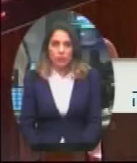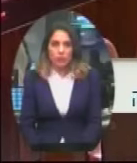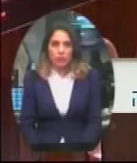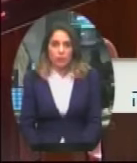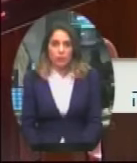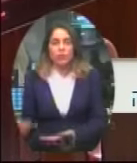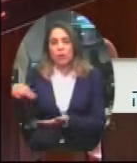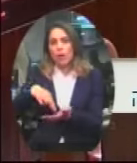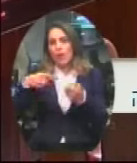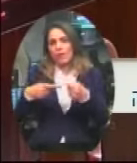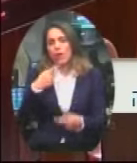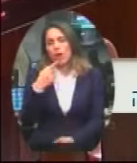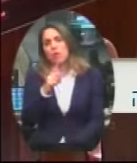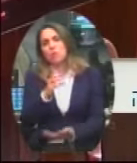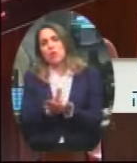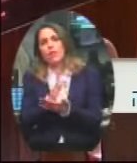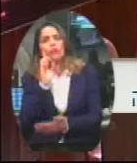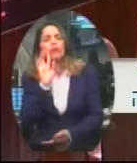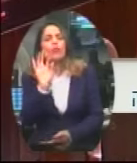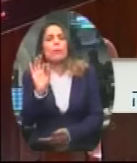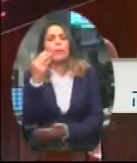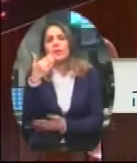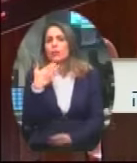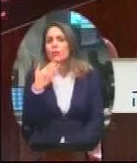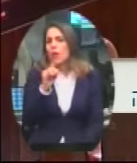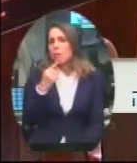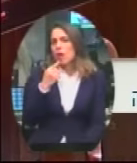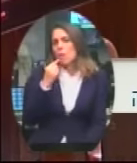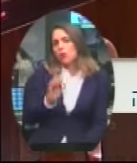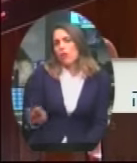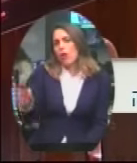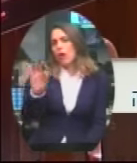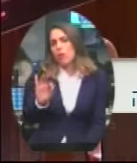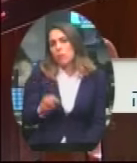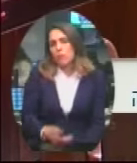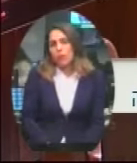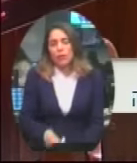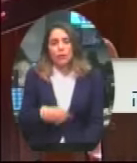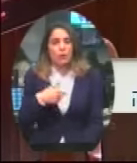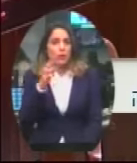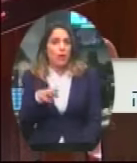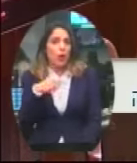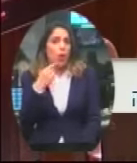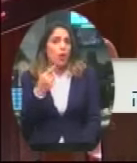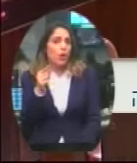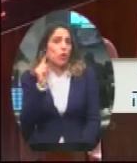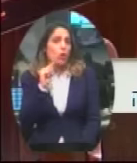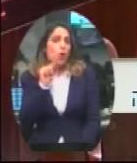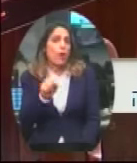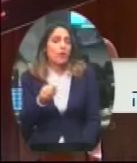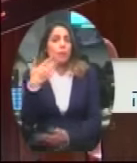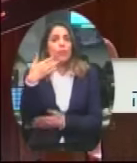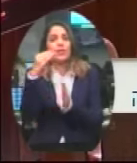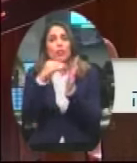קבע ששמכם מדינת ישראל? מי אמר שזה שלכם בכלל? אני בכלל יכול לקרוא לזה מדינת הרשימה